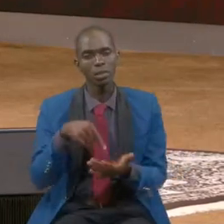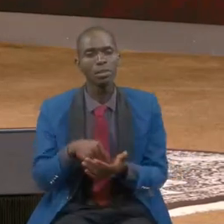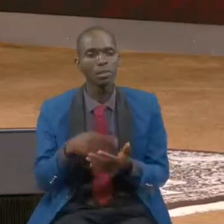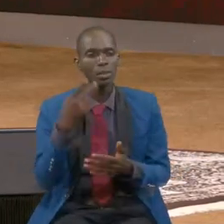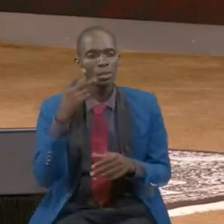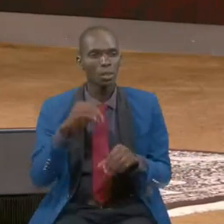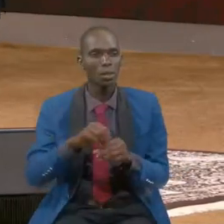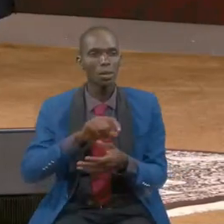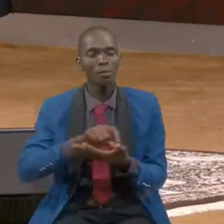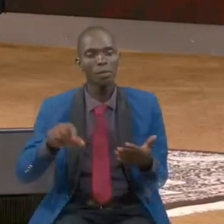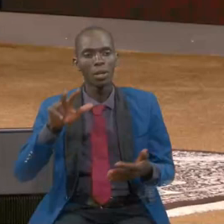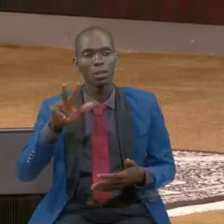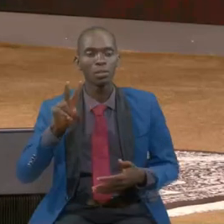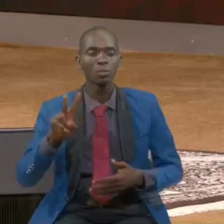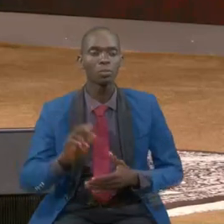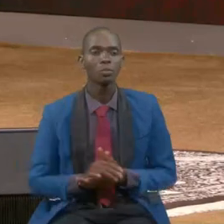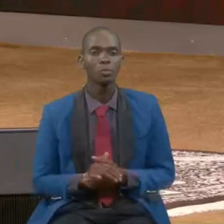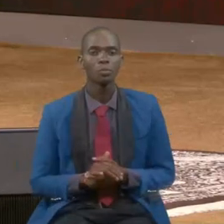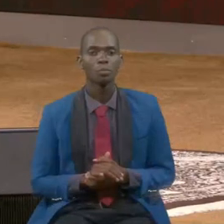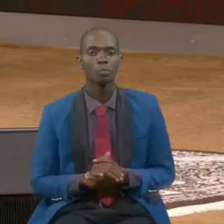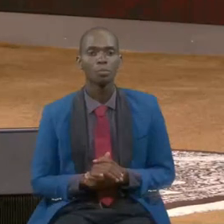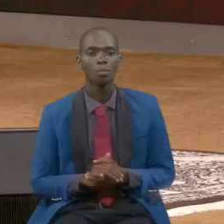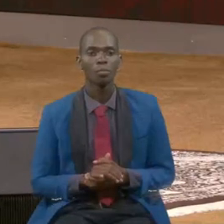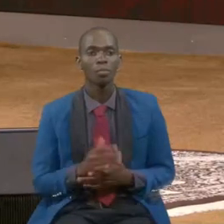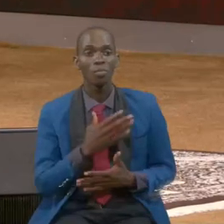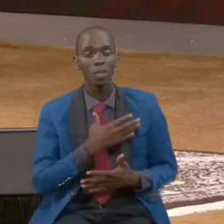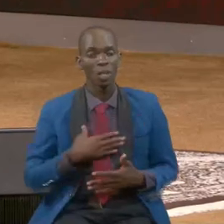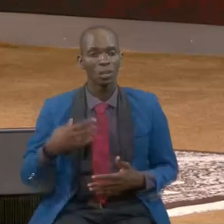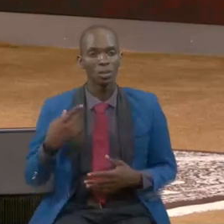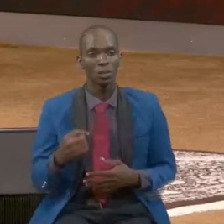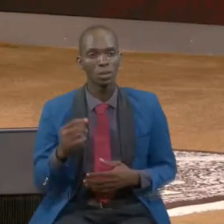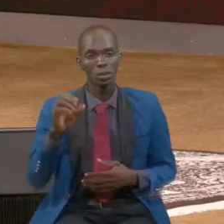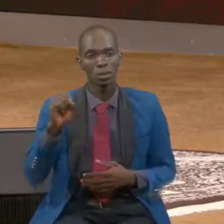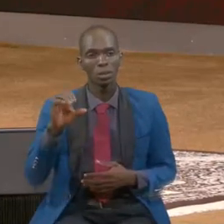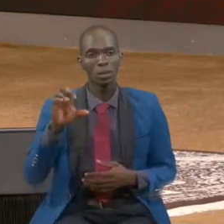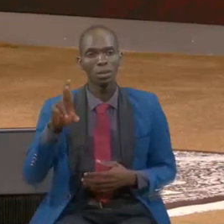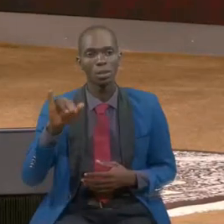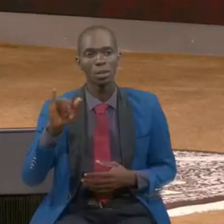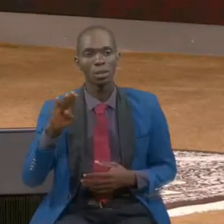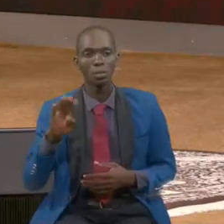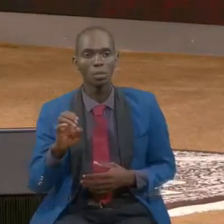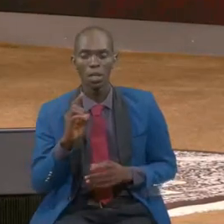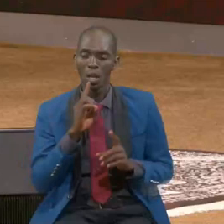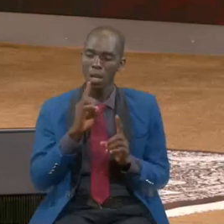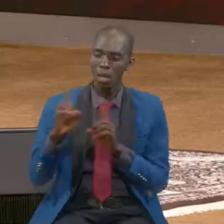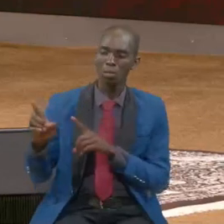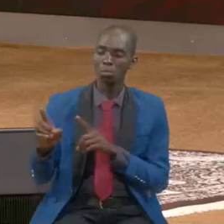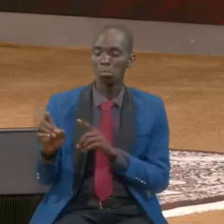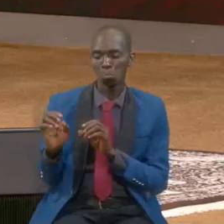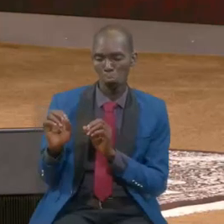commandement plus grand que ceci cela 32 le scribe lui dit